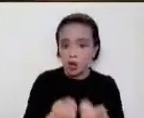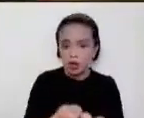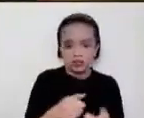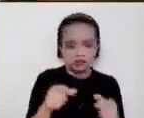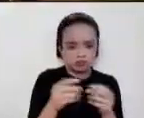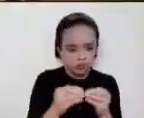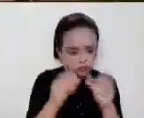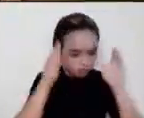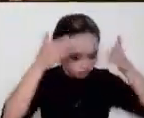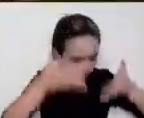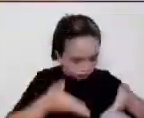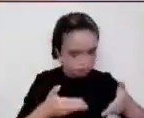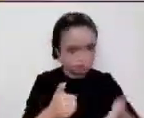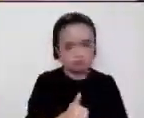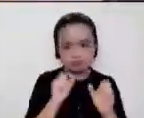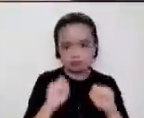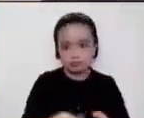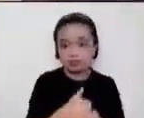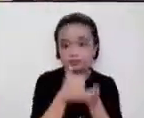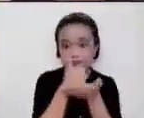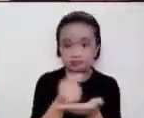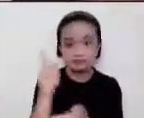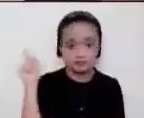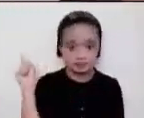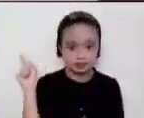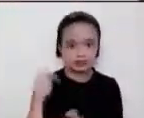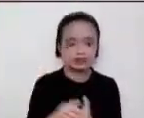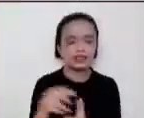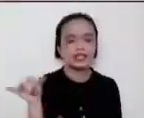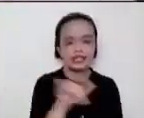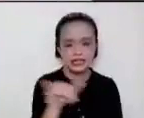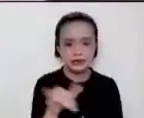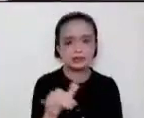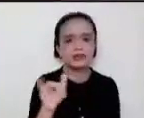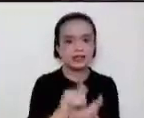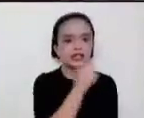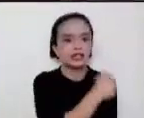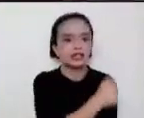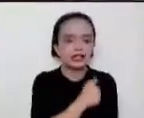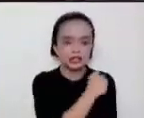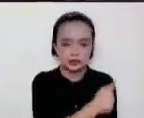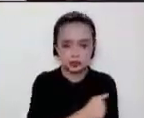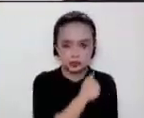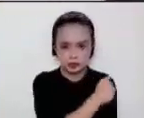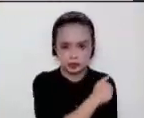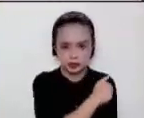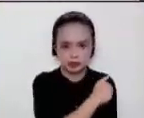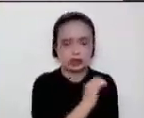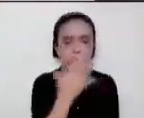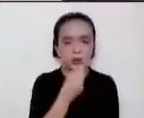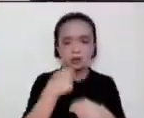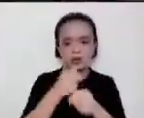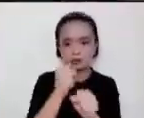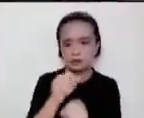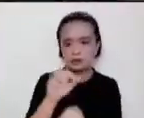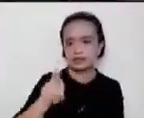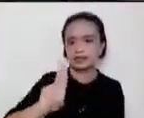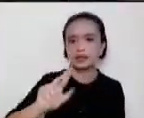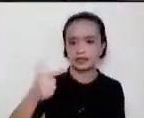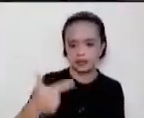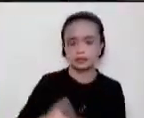na makatulong sa magulang, ganoon din naman ang ugaling dapat taglayin ng isang basahang maker. So, kailangan po